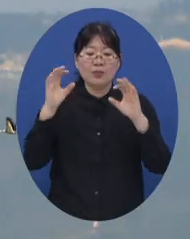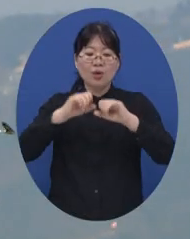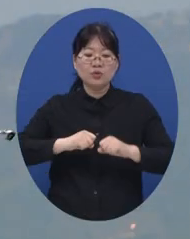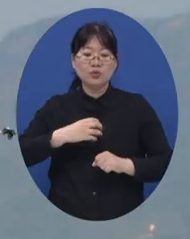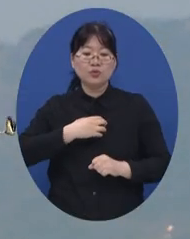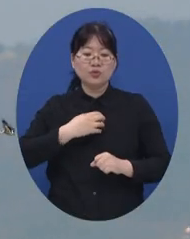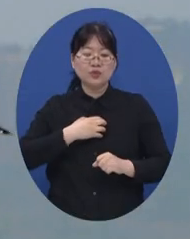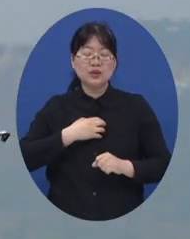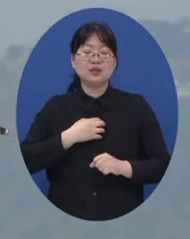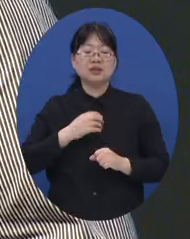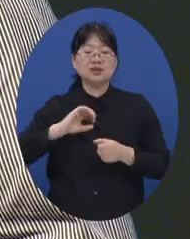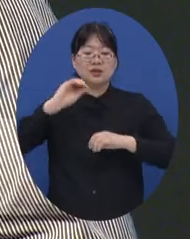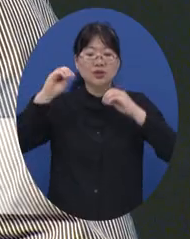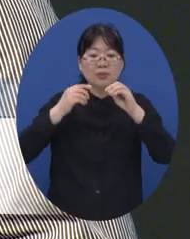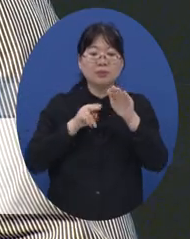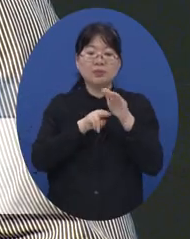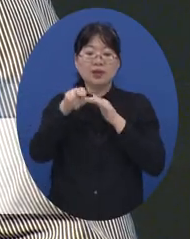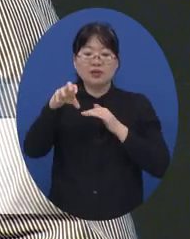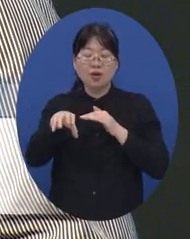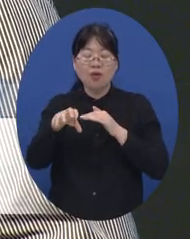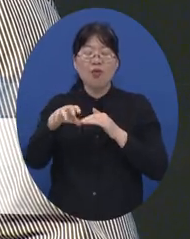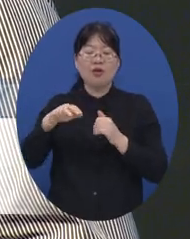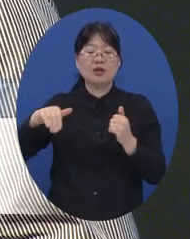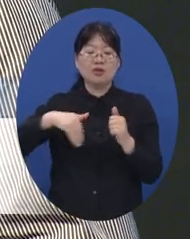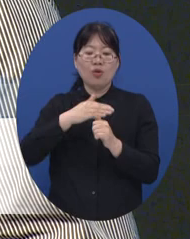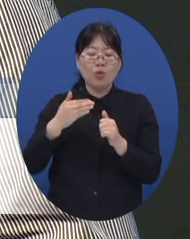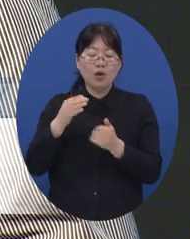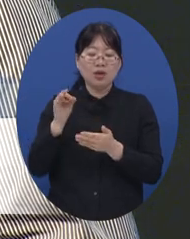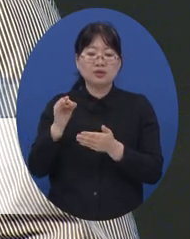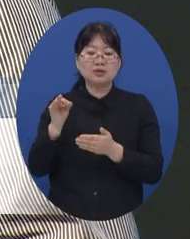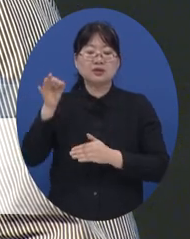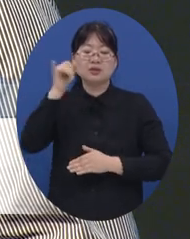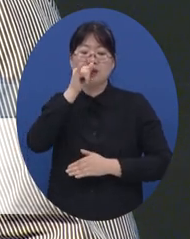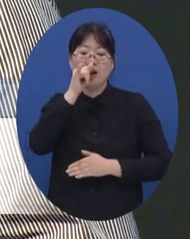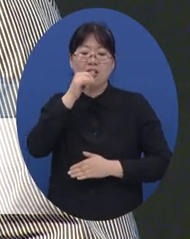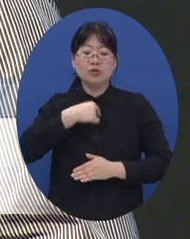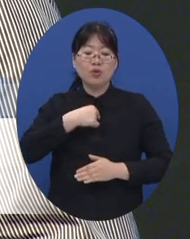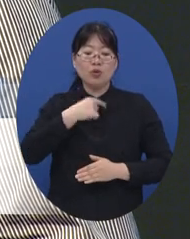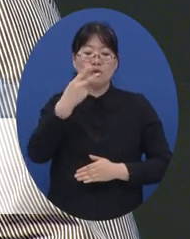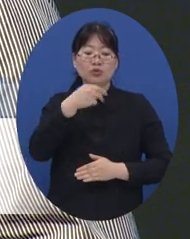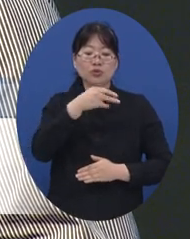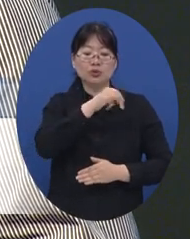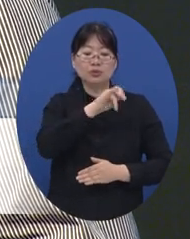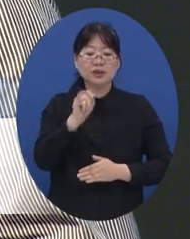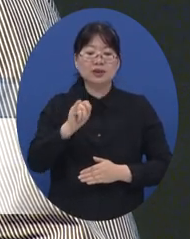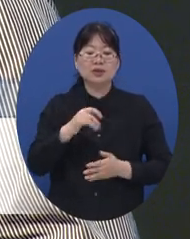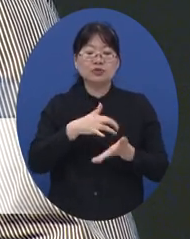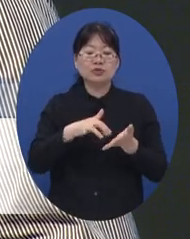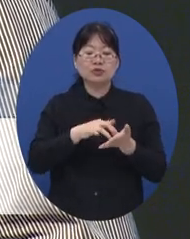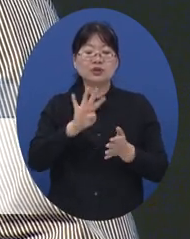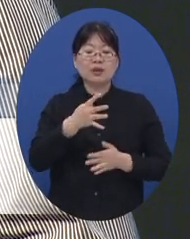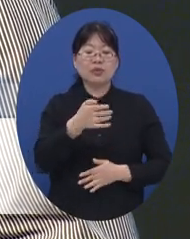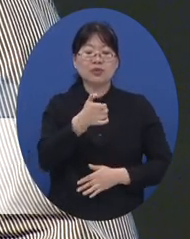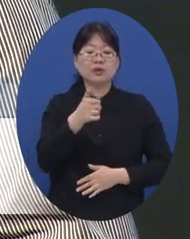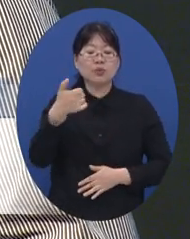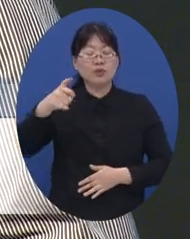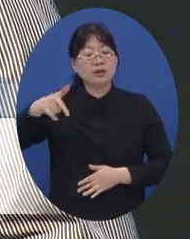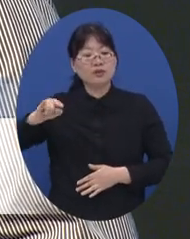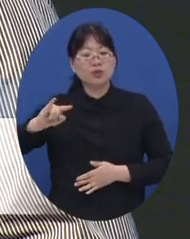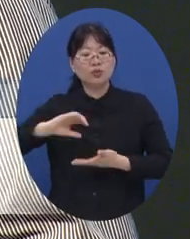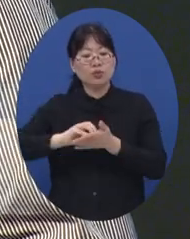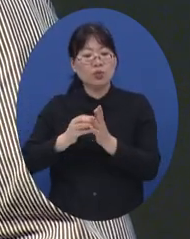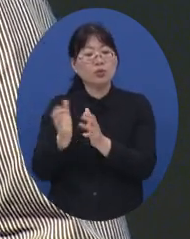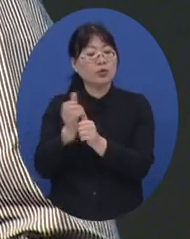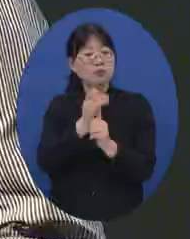가치가 뛰어납니다. 저희 연천에는 지금 두루미가 400, 개체수가 450에서 500 정도 이렇게